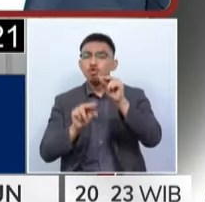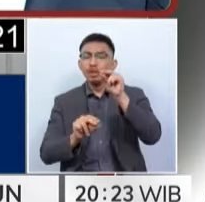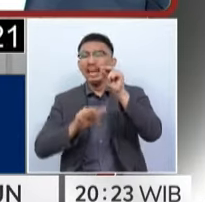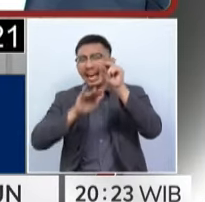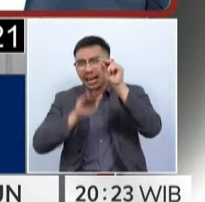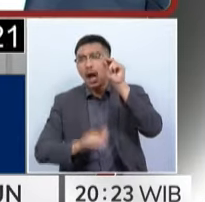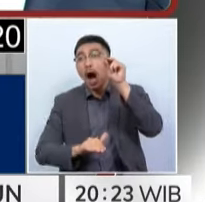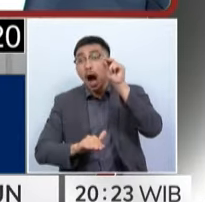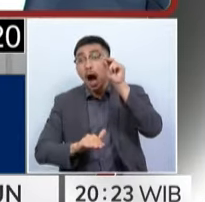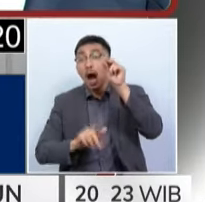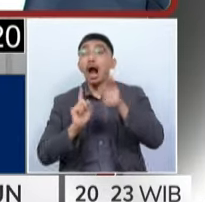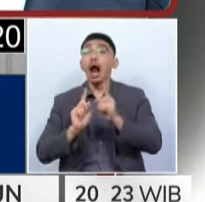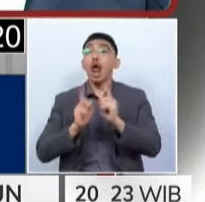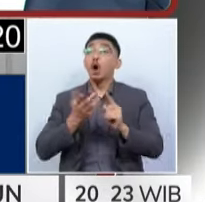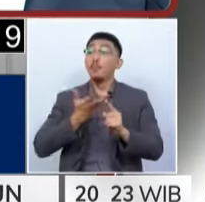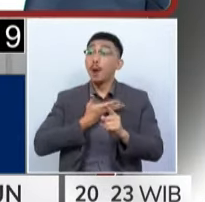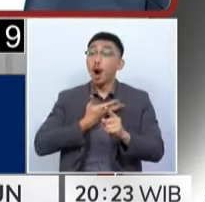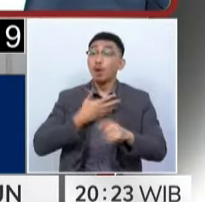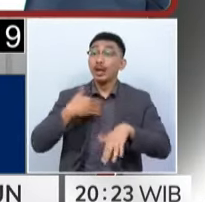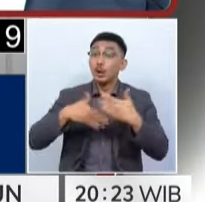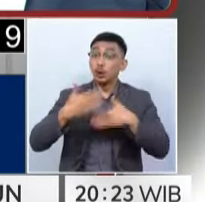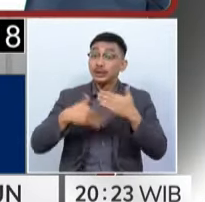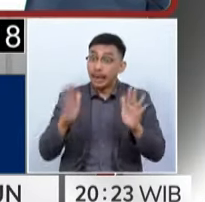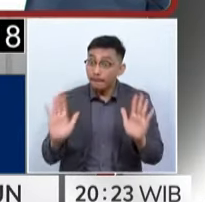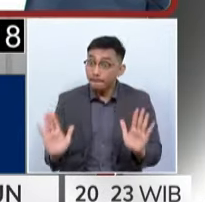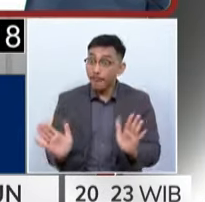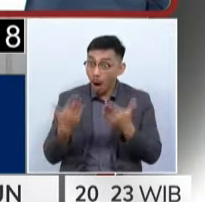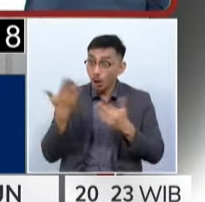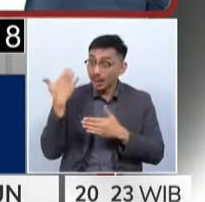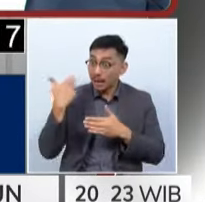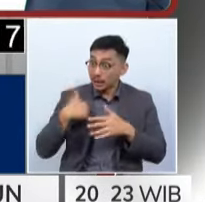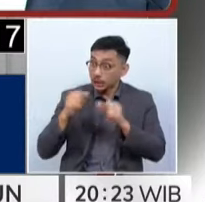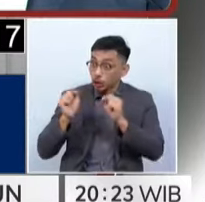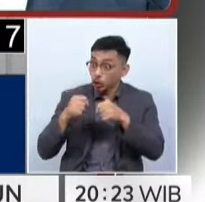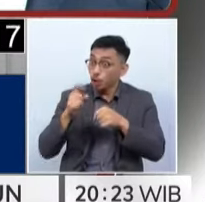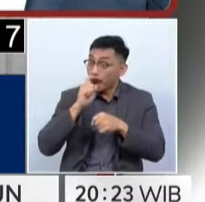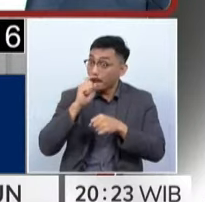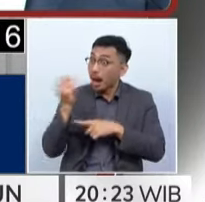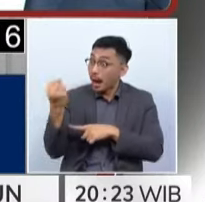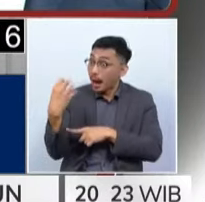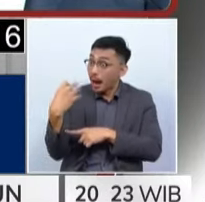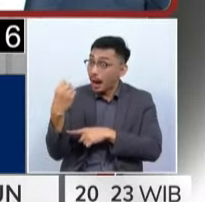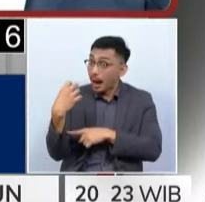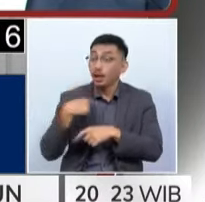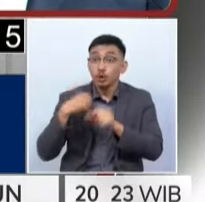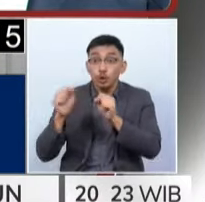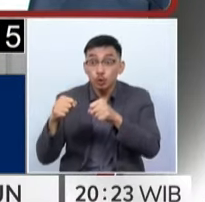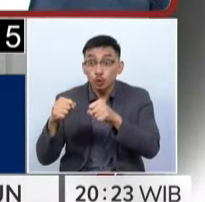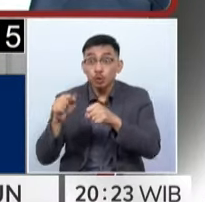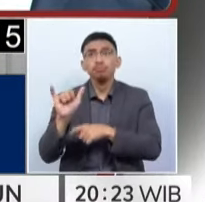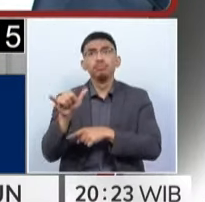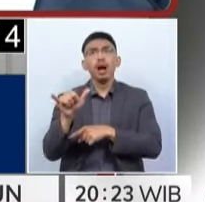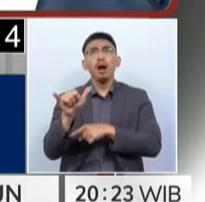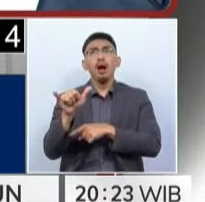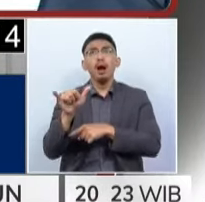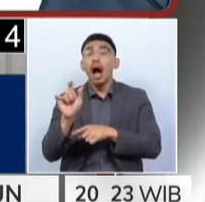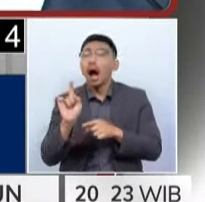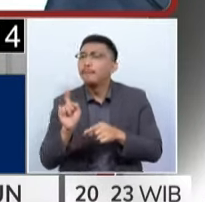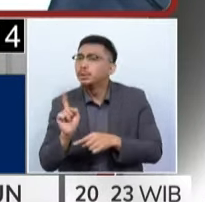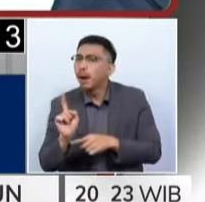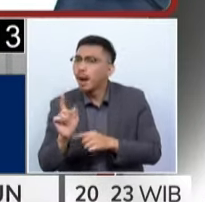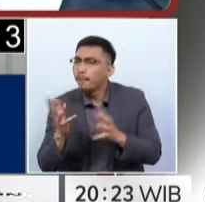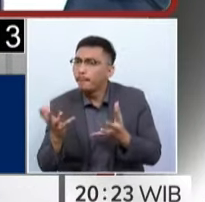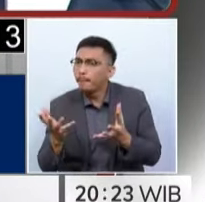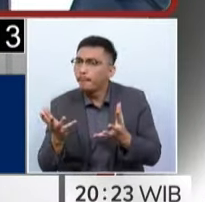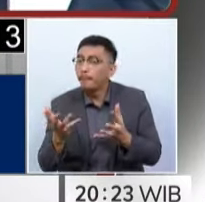industri tadi tapi saya setuju sebagian dari yang Bapak sampaikan Oh iya kenapa yang